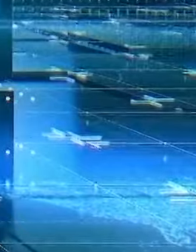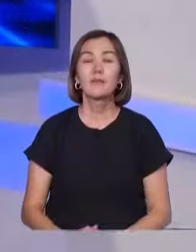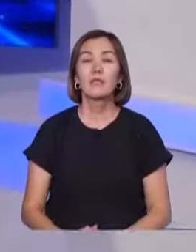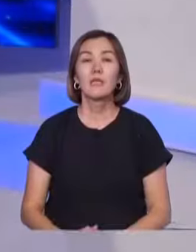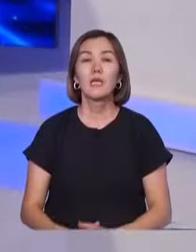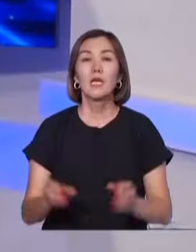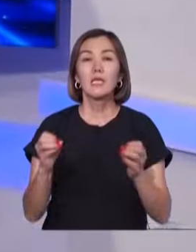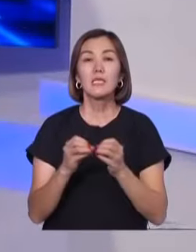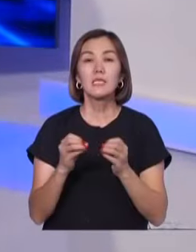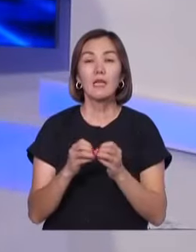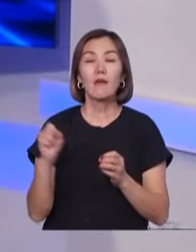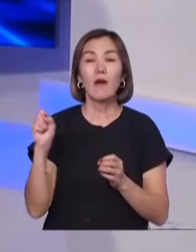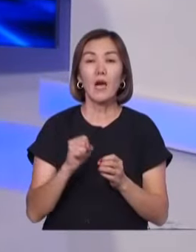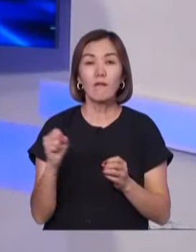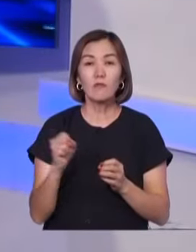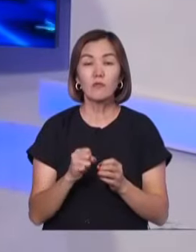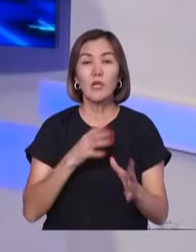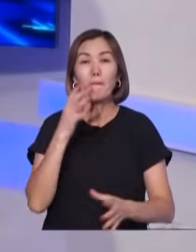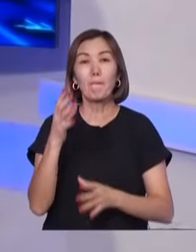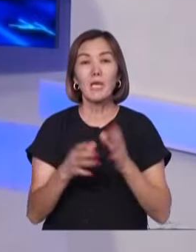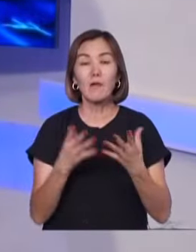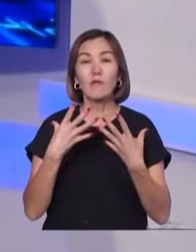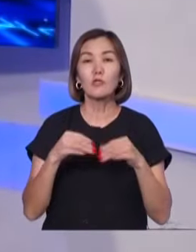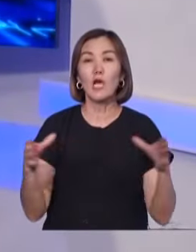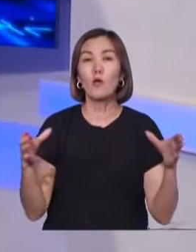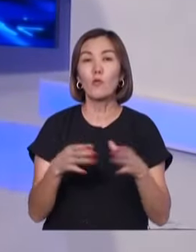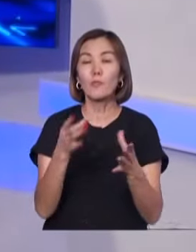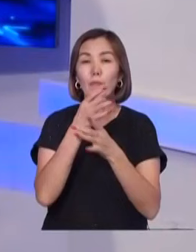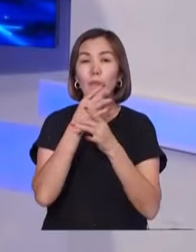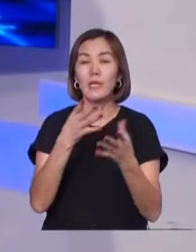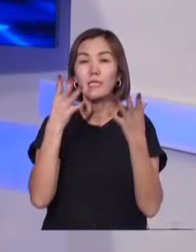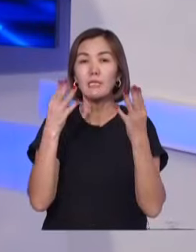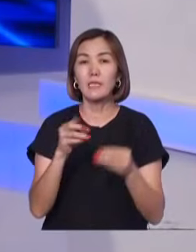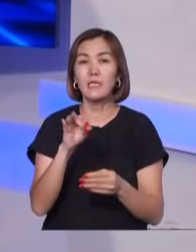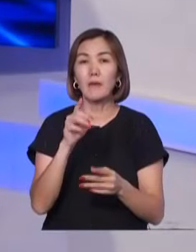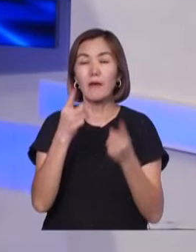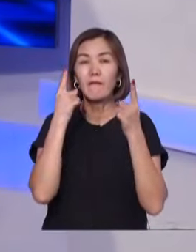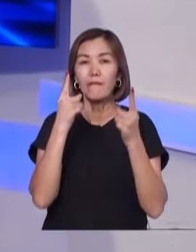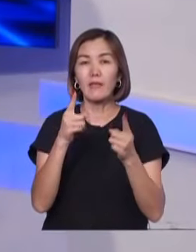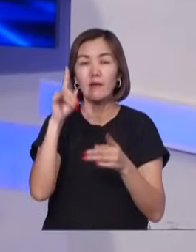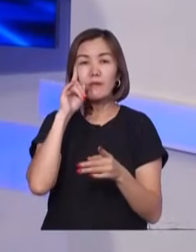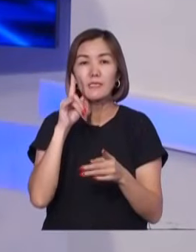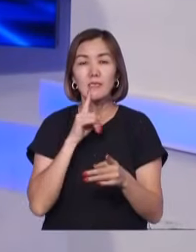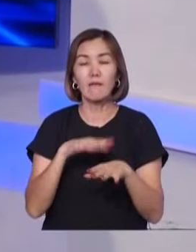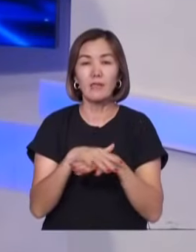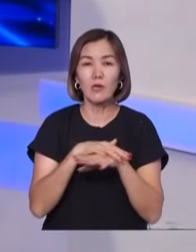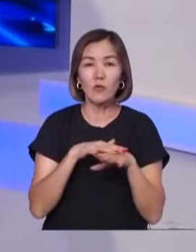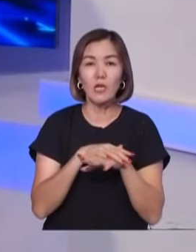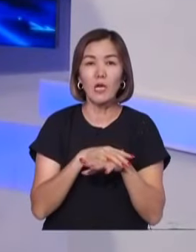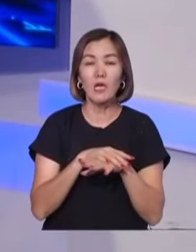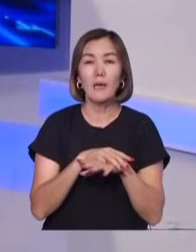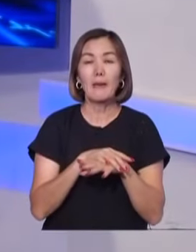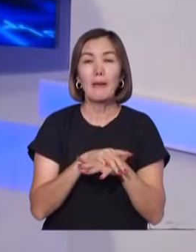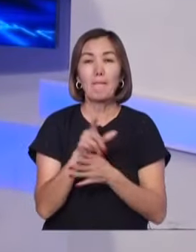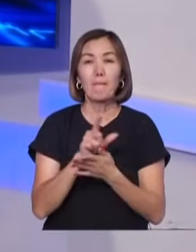цифровизации 10 августа мировое сообщество празднует день Абая Великого сына казахского народа роль